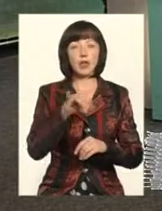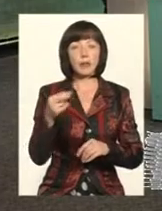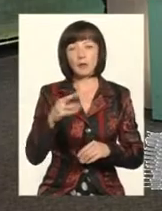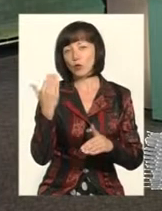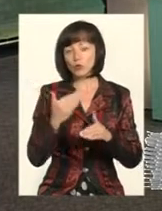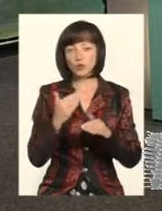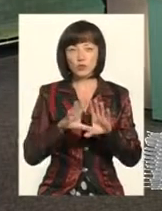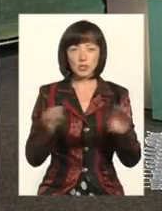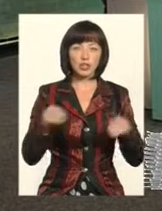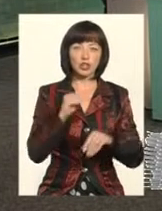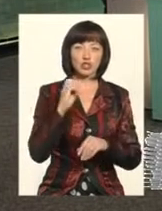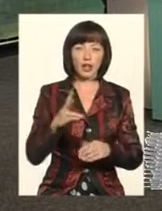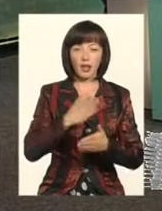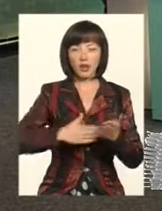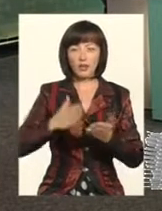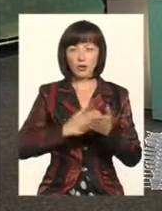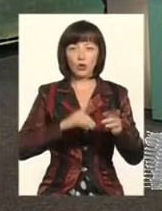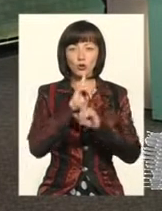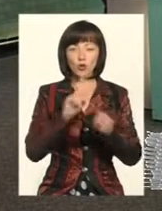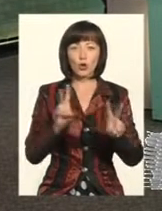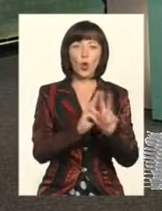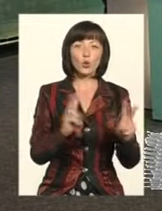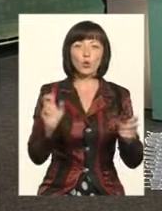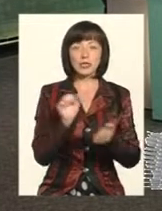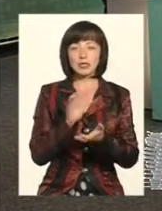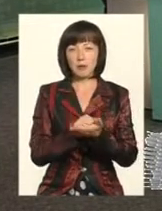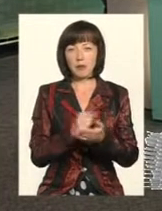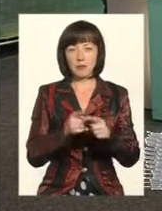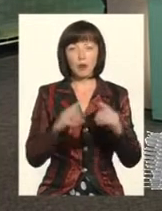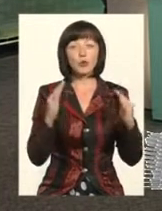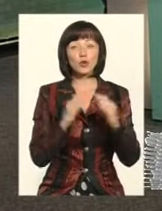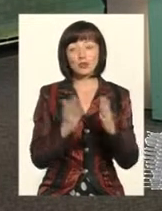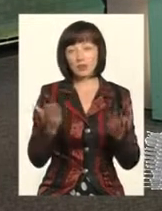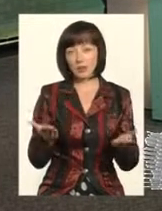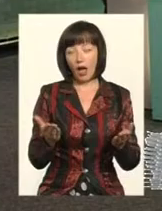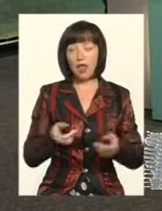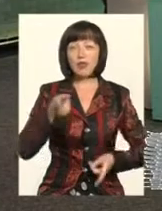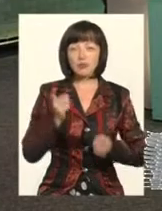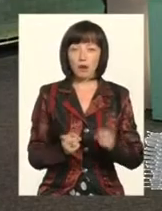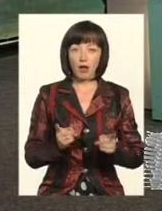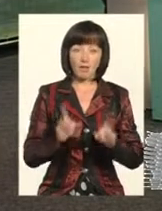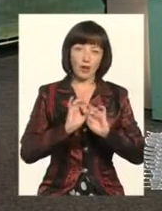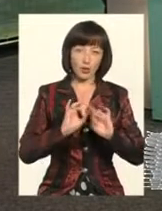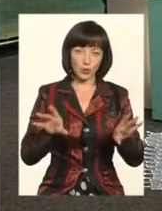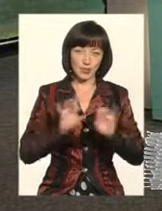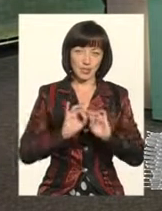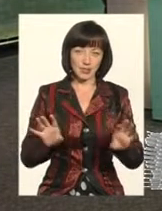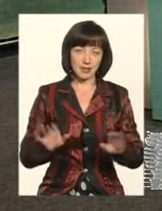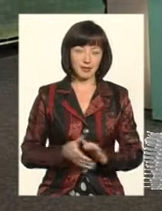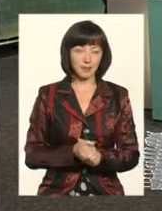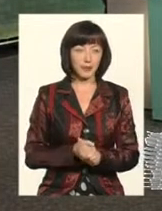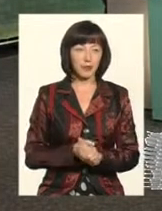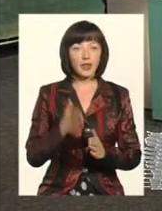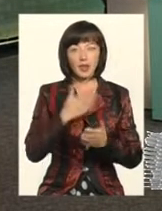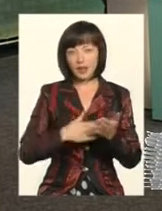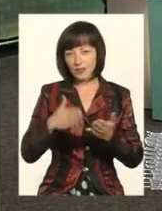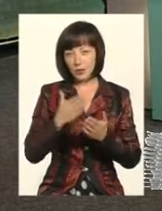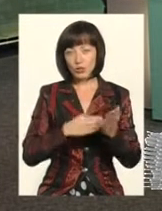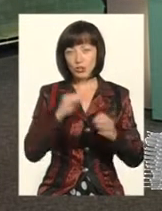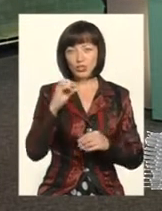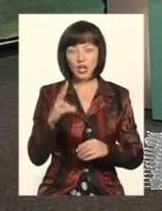ЖЕКи в нас ліквідовуються, не буде, хто ж буде займатися тим будинком? Анатолію Макаровичу, насправді, внесіть ясність. Ліквідовуються ЖЕКи